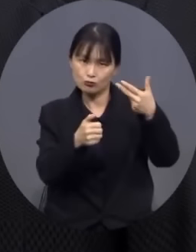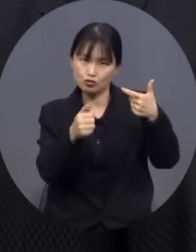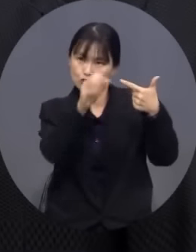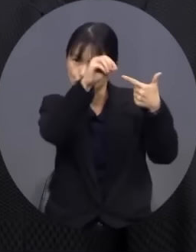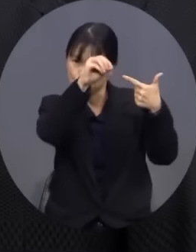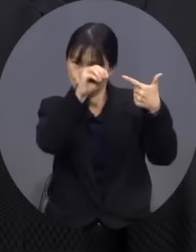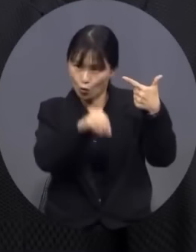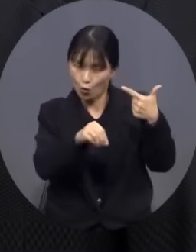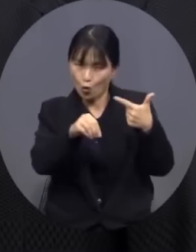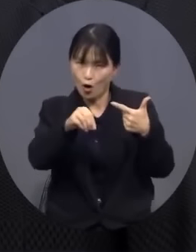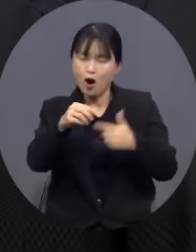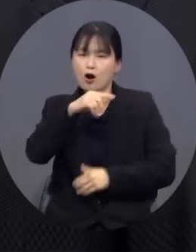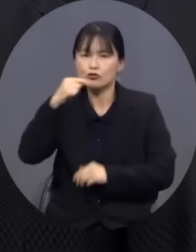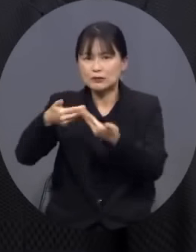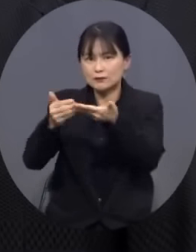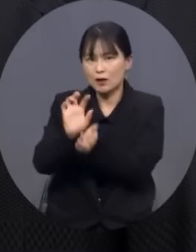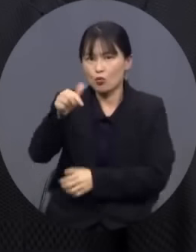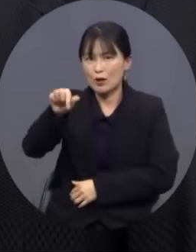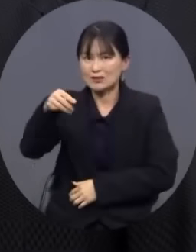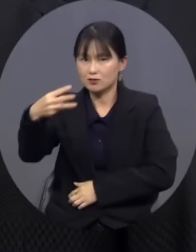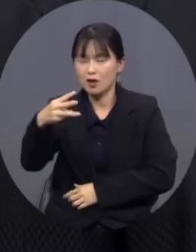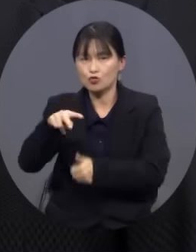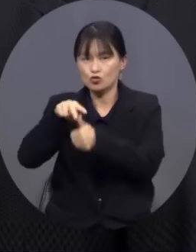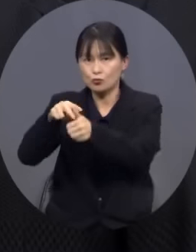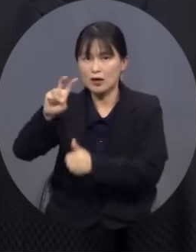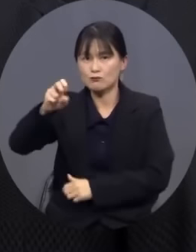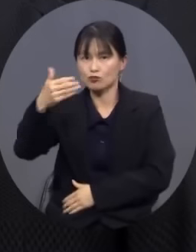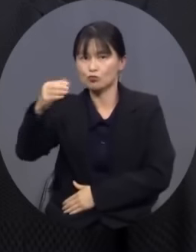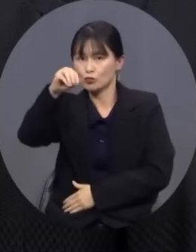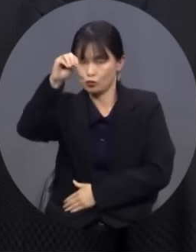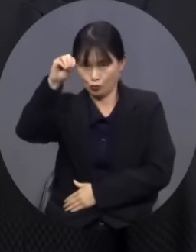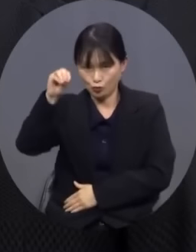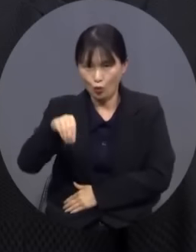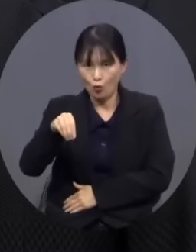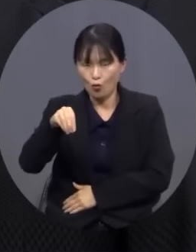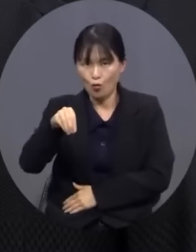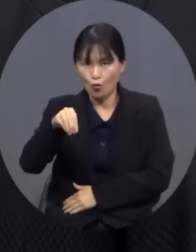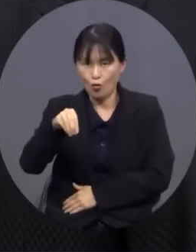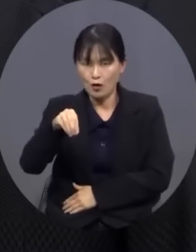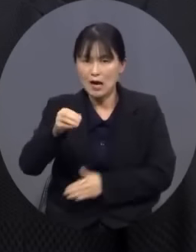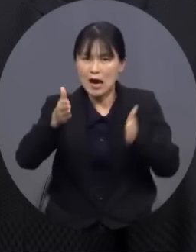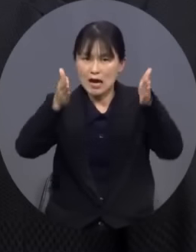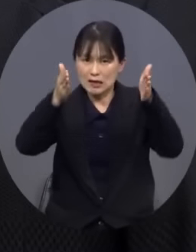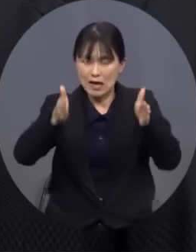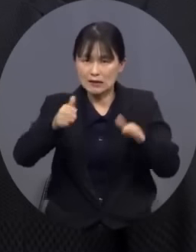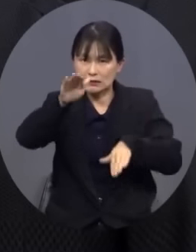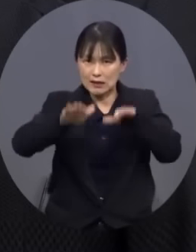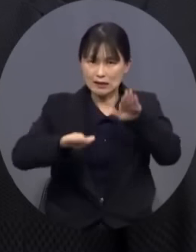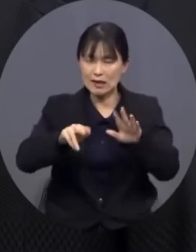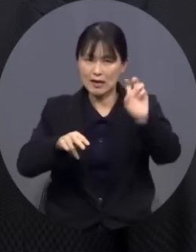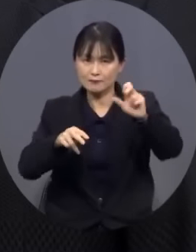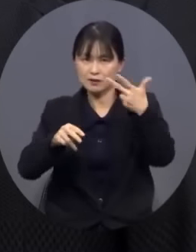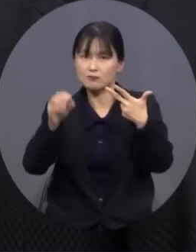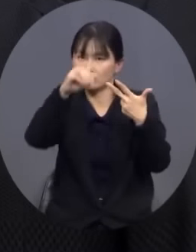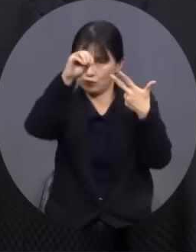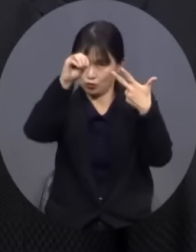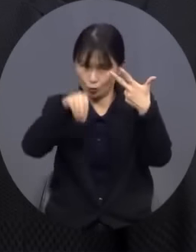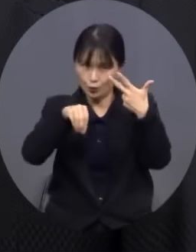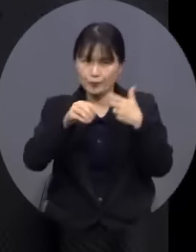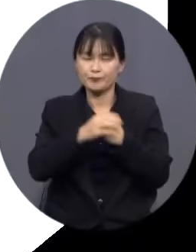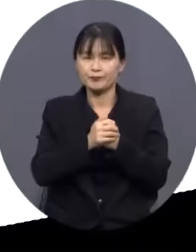56% 국민의 힘 고광철 후보 29% 후보간의 격차는 27%